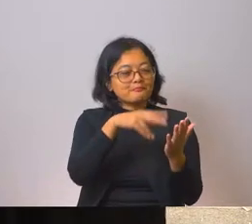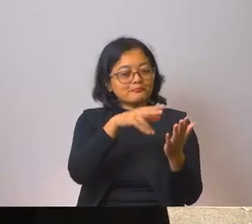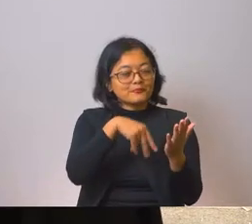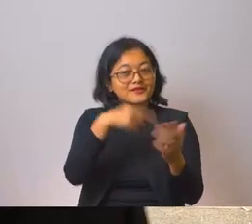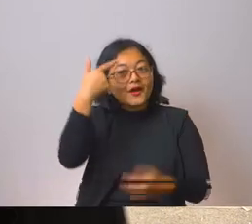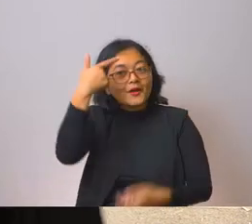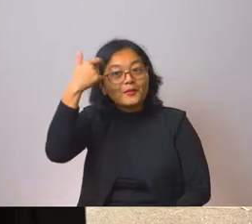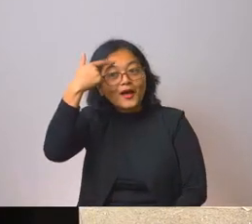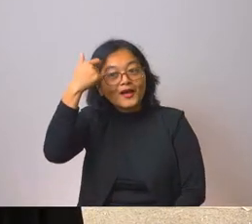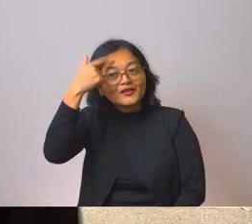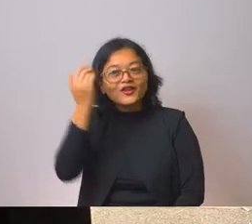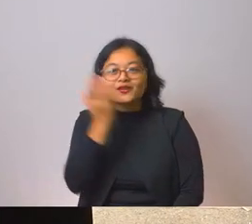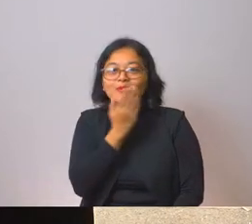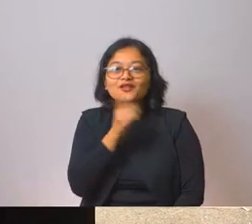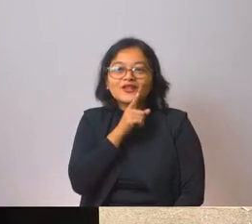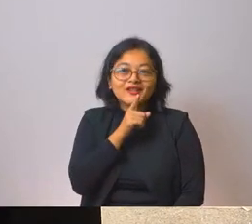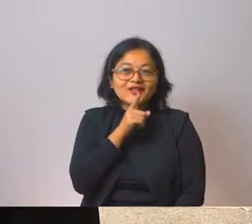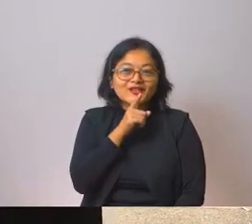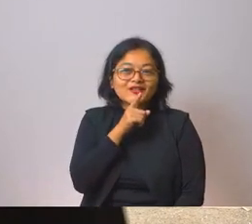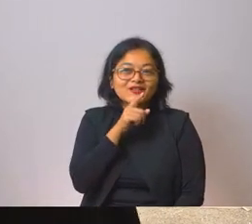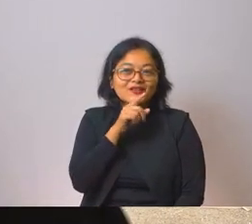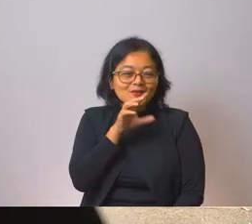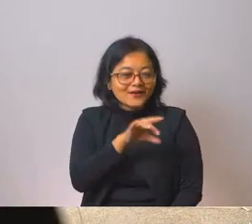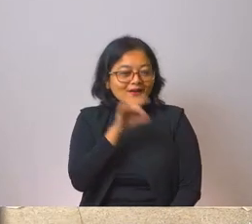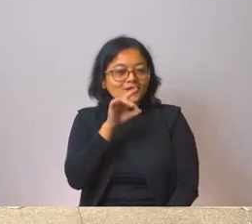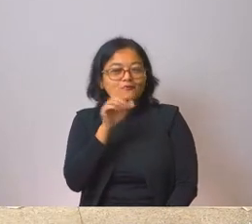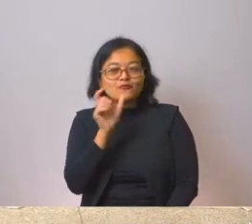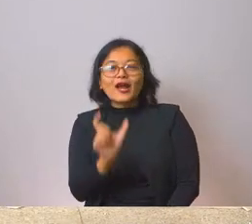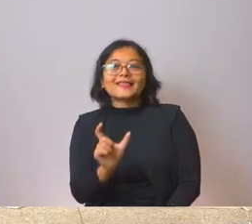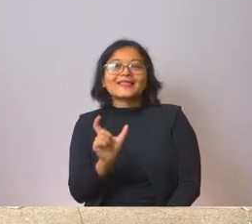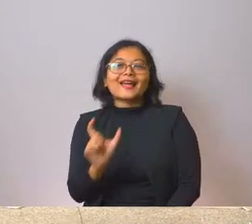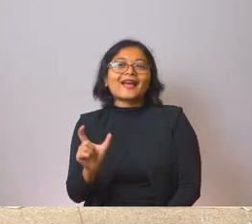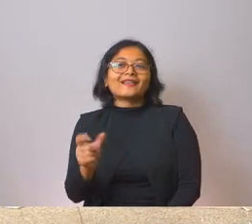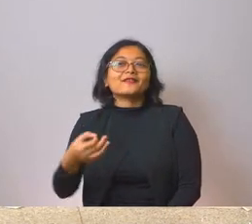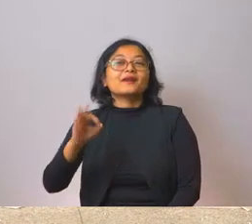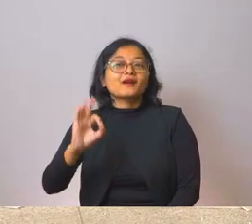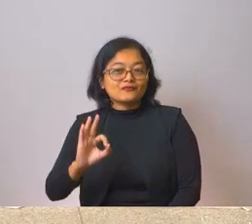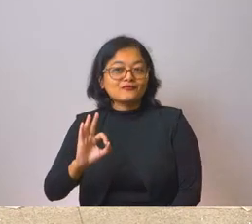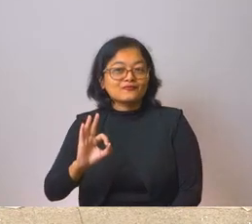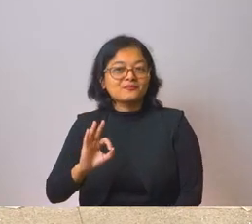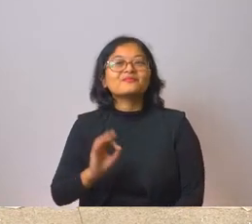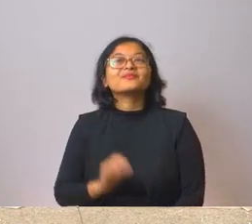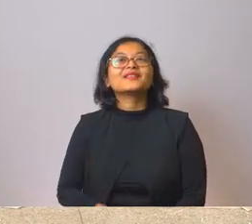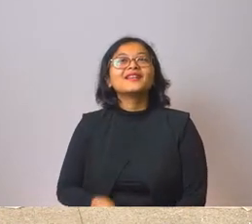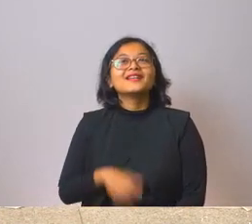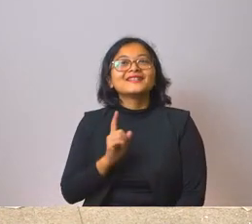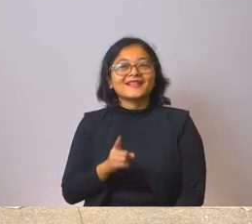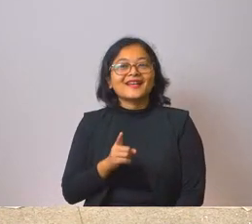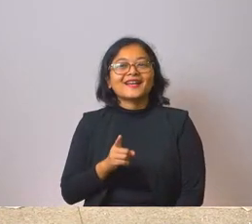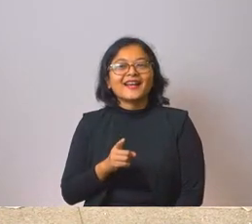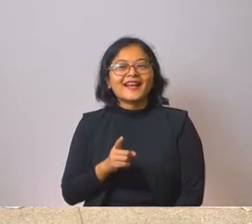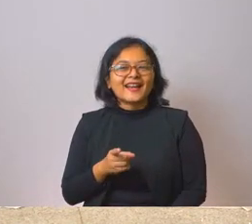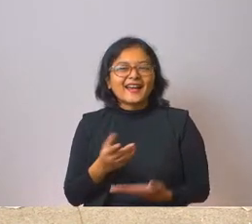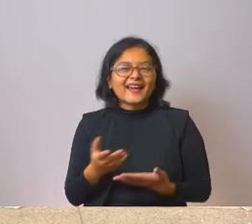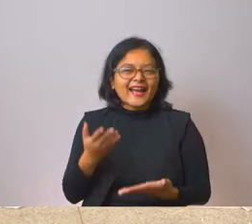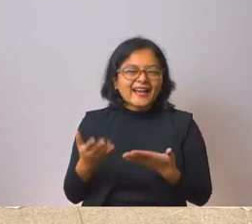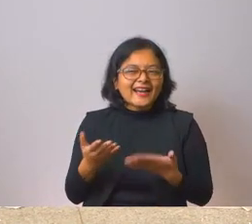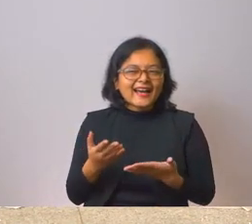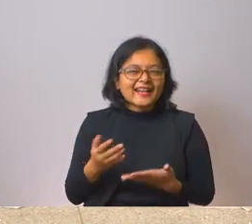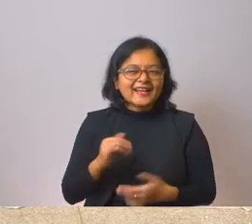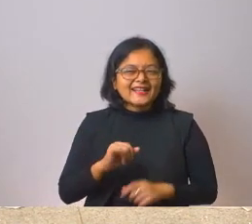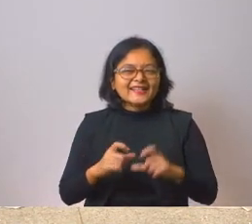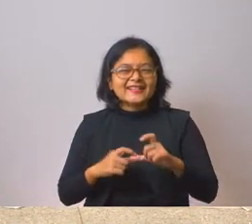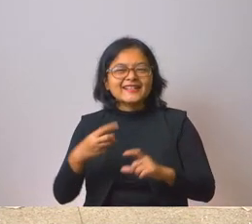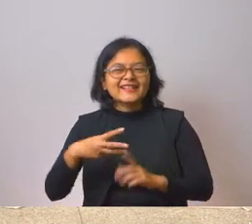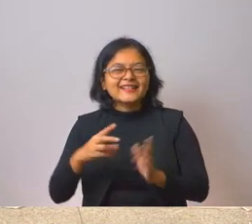tiba-tiba dia isengnya muncul. Enggak tahu isengnya ini nurun dari siapa. Ya Bapak Ibu mungkin tahu nurun dari